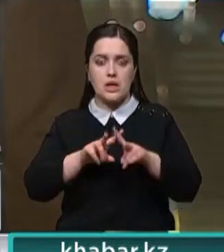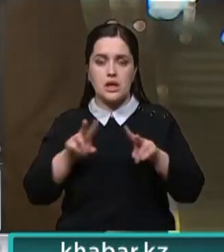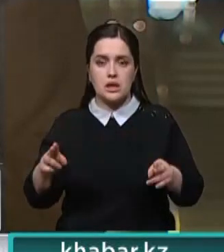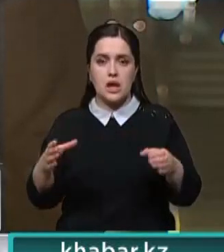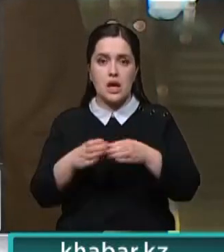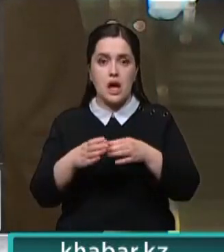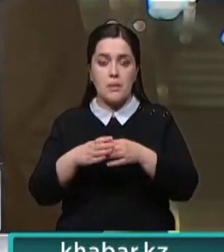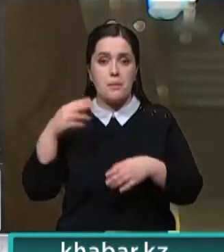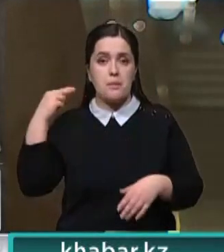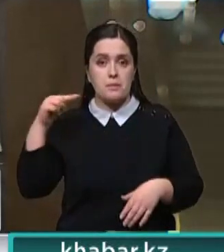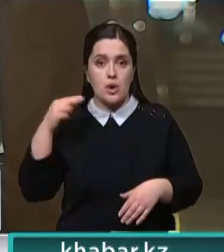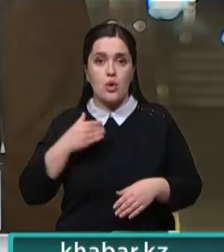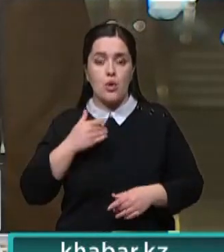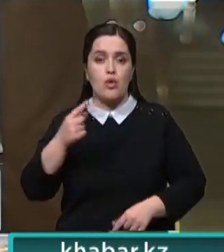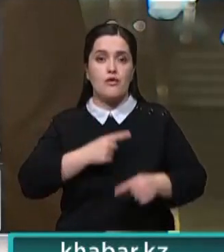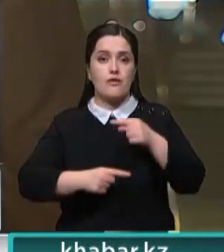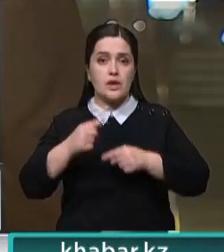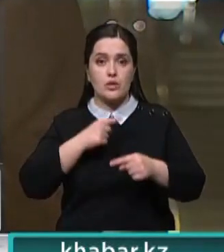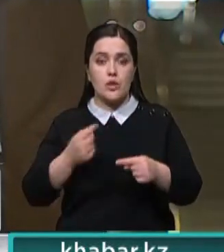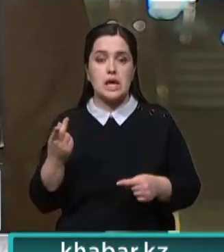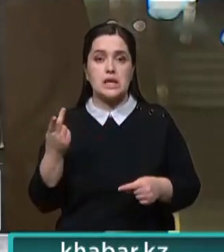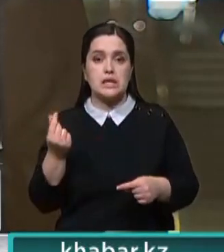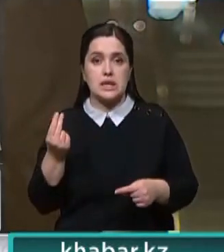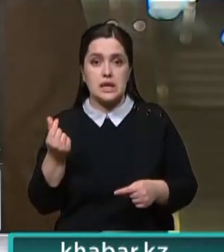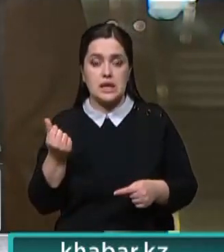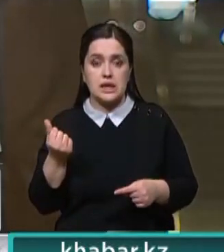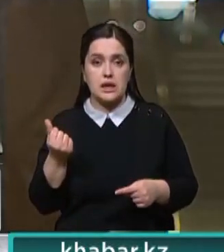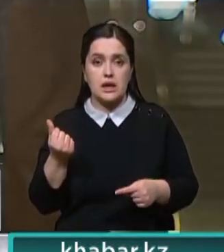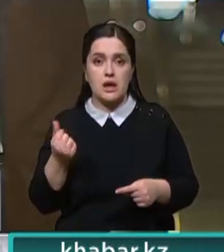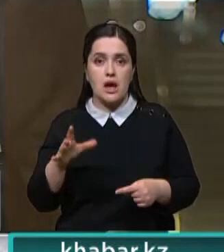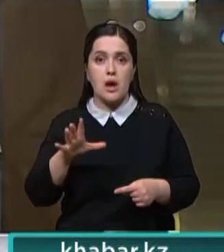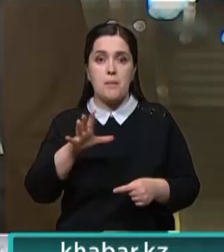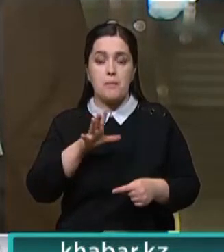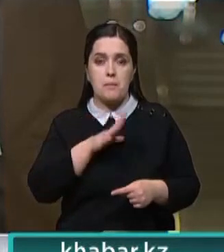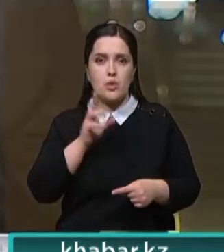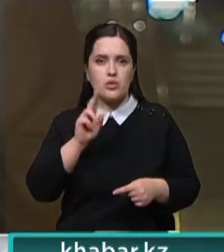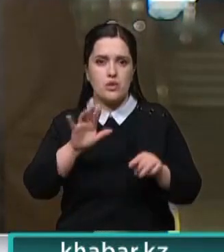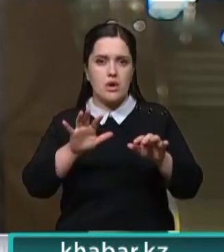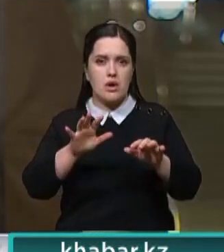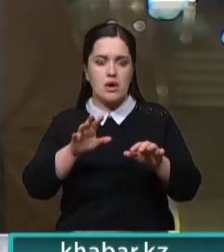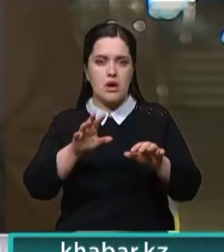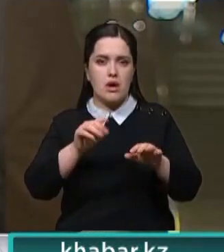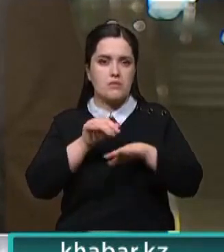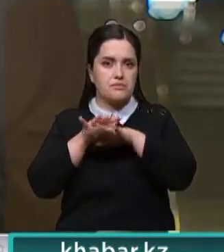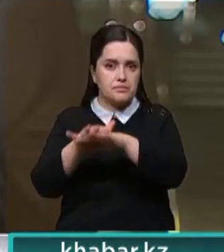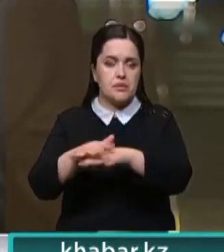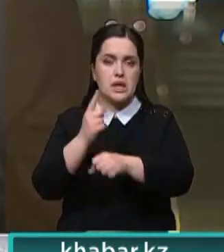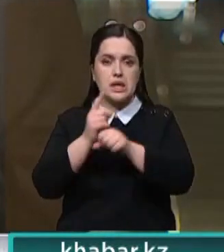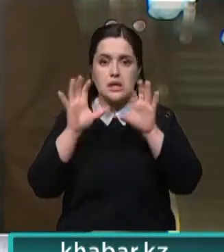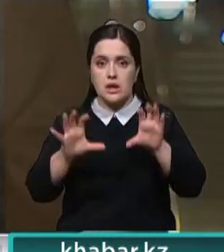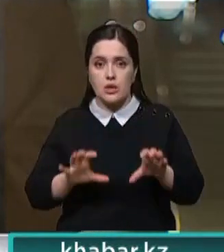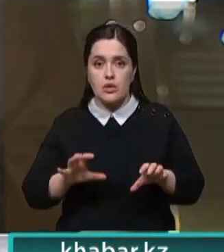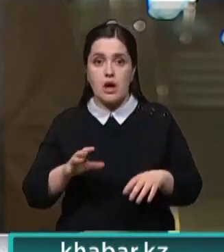того, президент намерен вернуть в страну деньги и активы, которые были выведены незаконно. На это у правительства